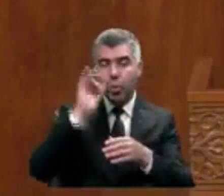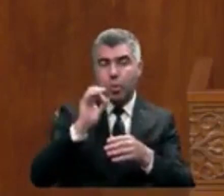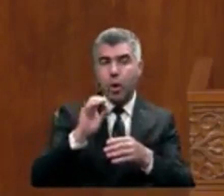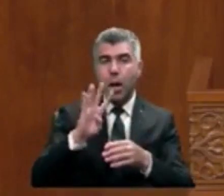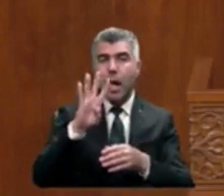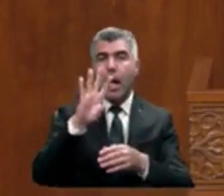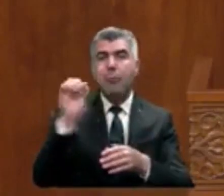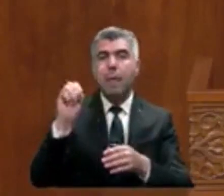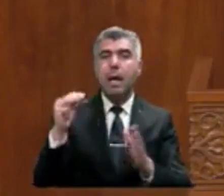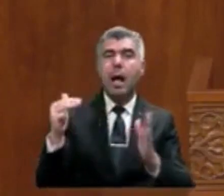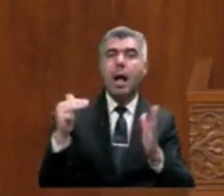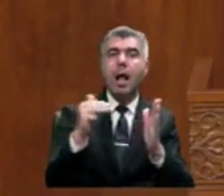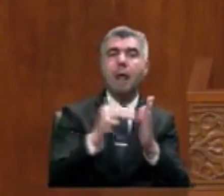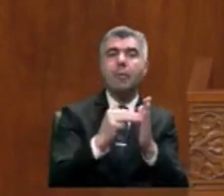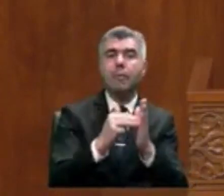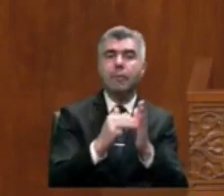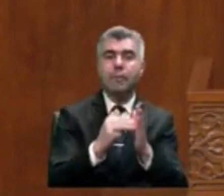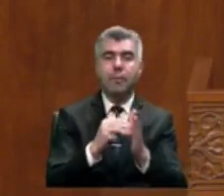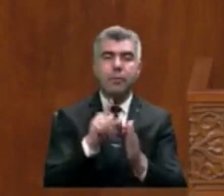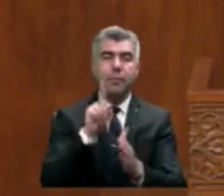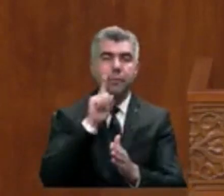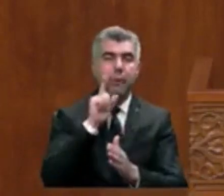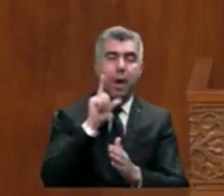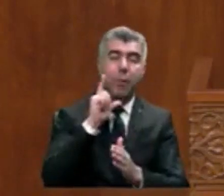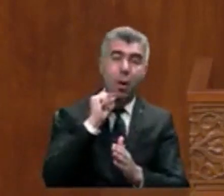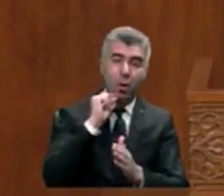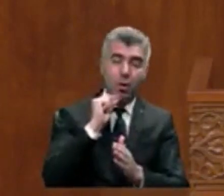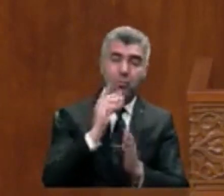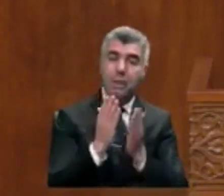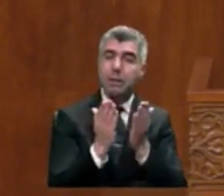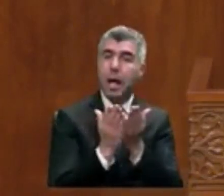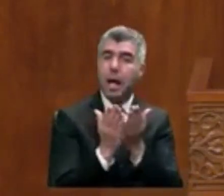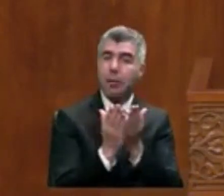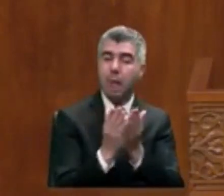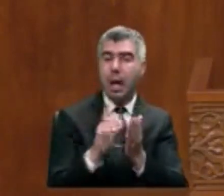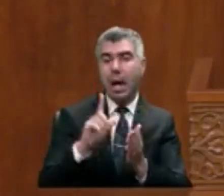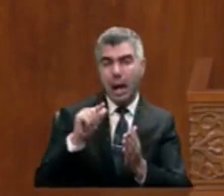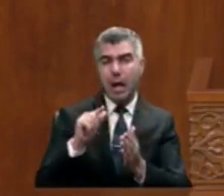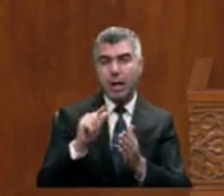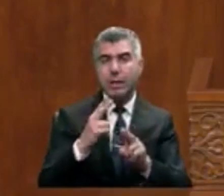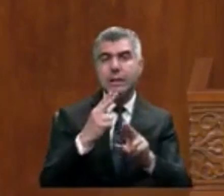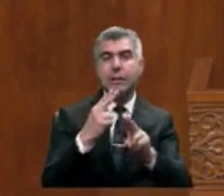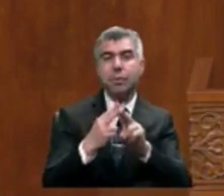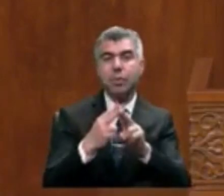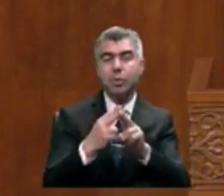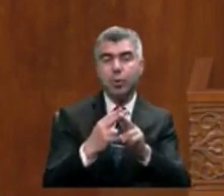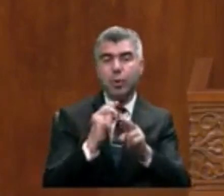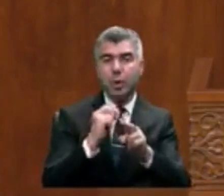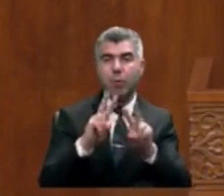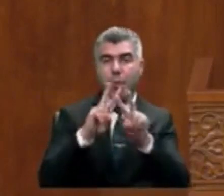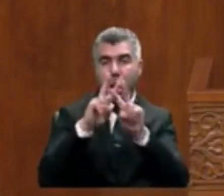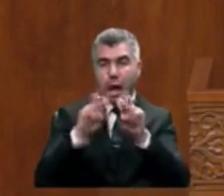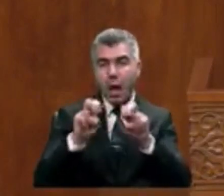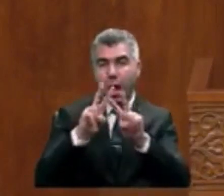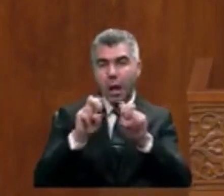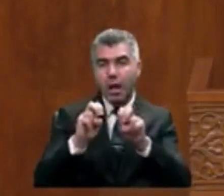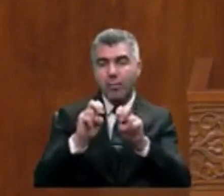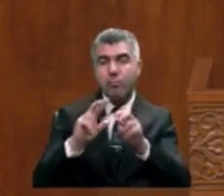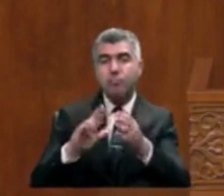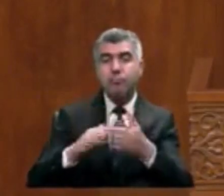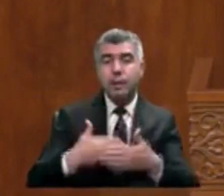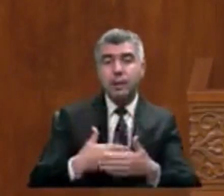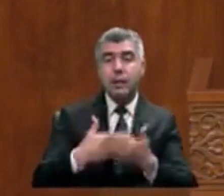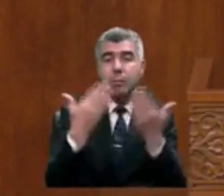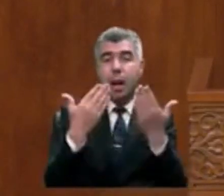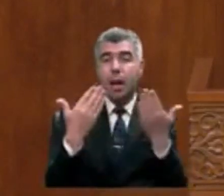الف طالبه وطالب اللي كيدير الدكتورا كين اللي مسجلين وك يديروا البحث العلمي من الصباح حتى